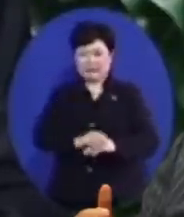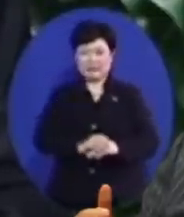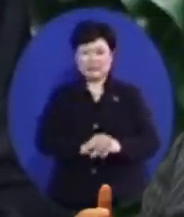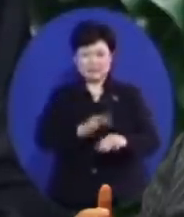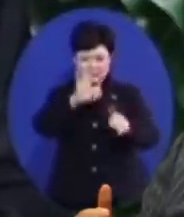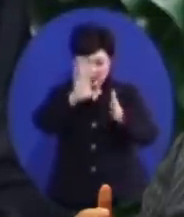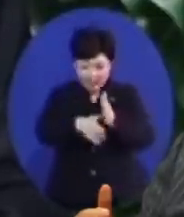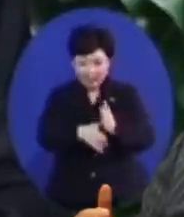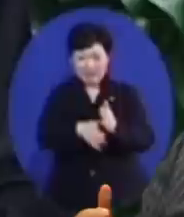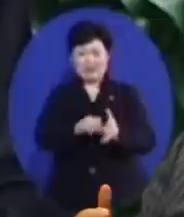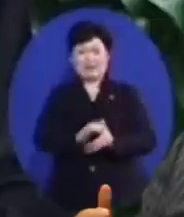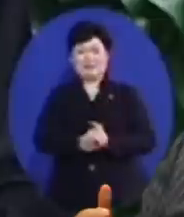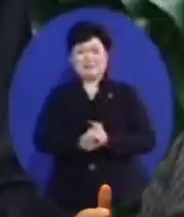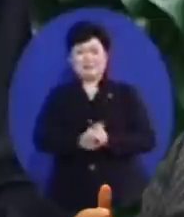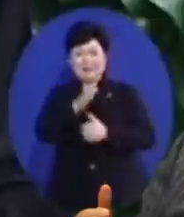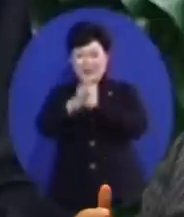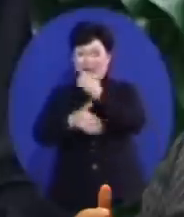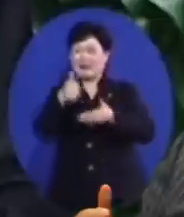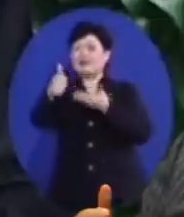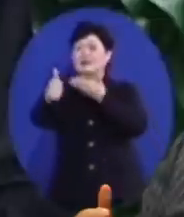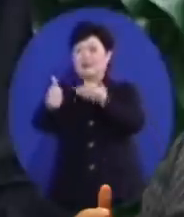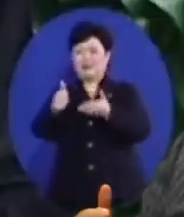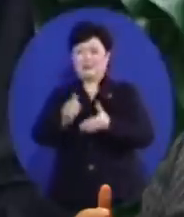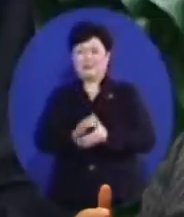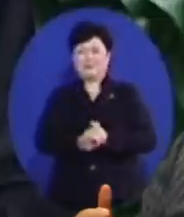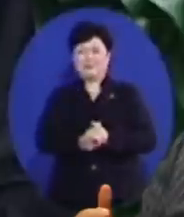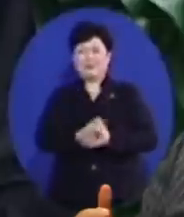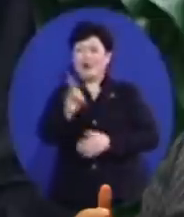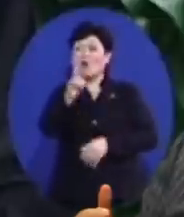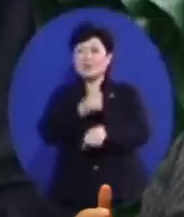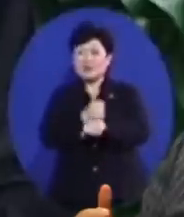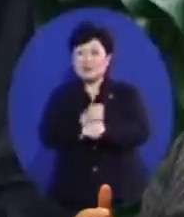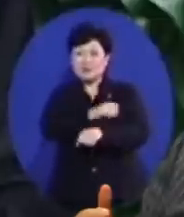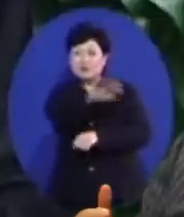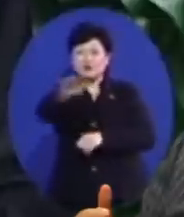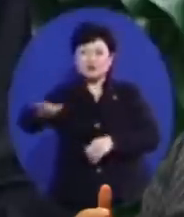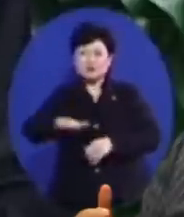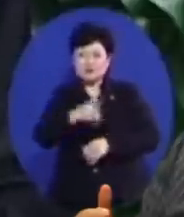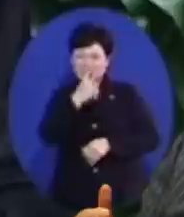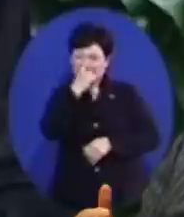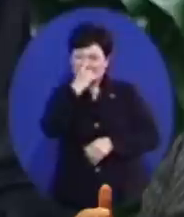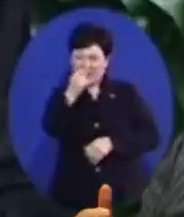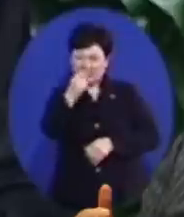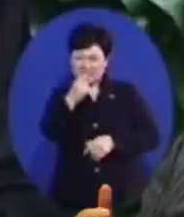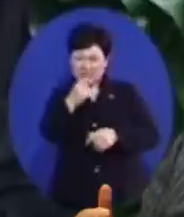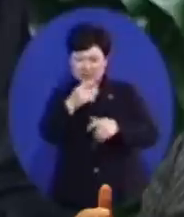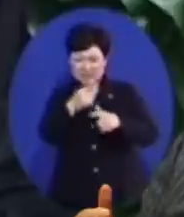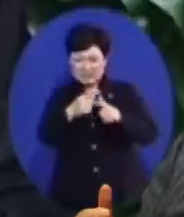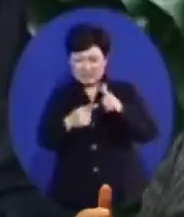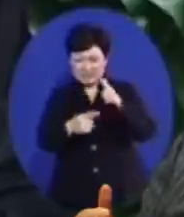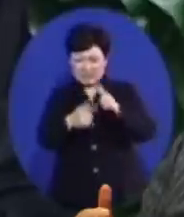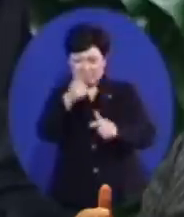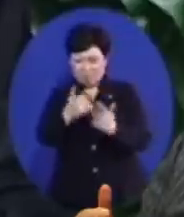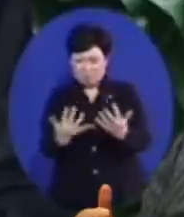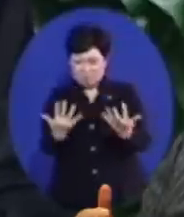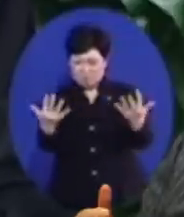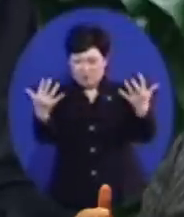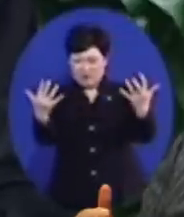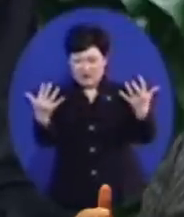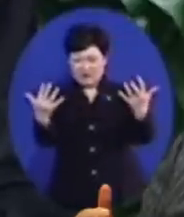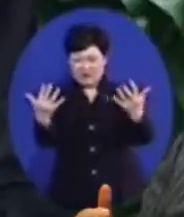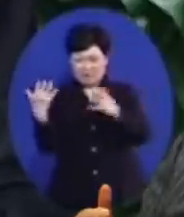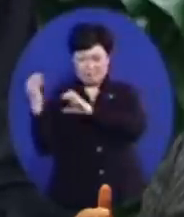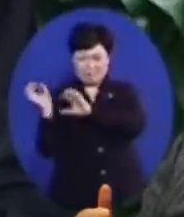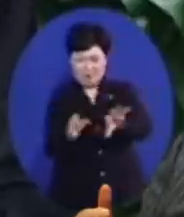때 하나님께서 어떻게 하냐, 우리를 가시둥지 속에 밀어넣어 버린 것입니다.